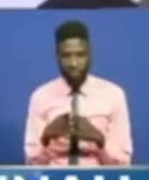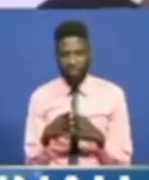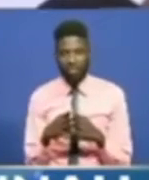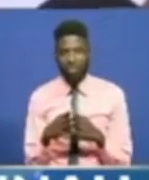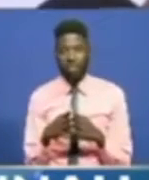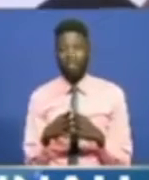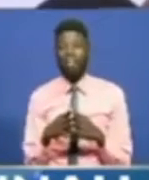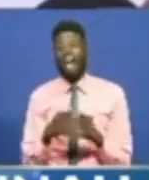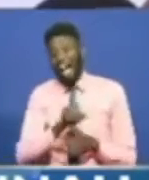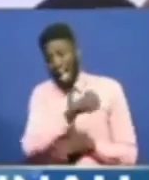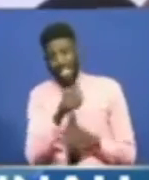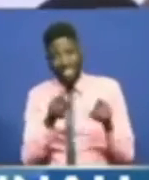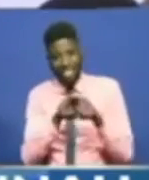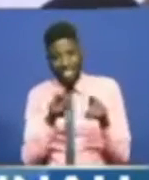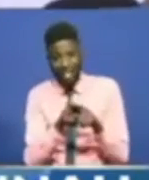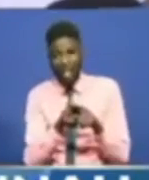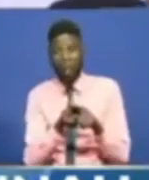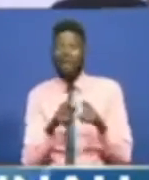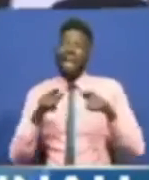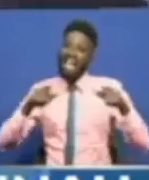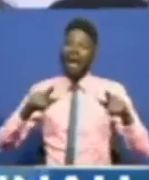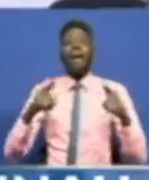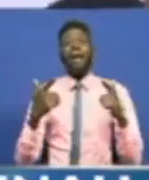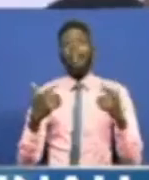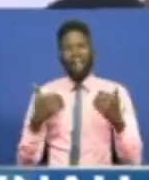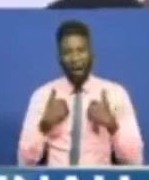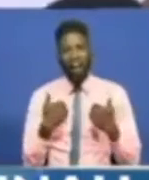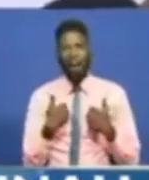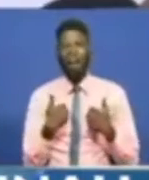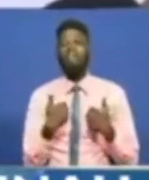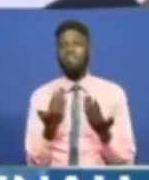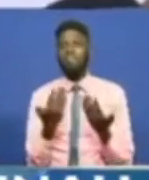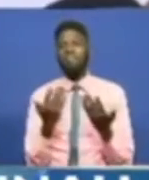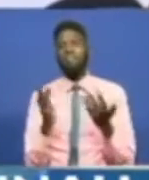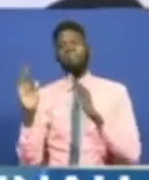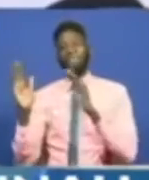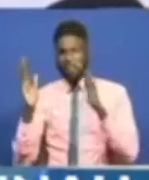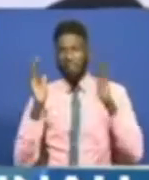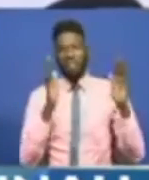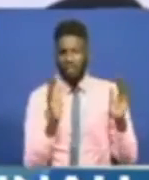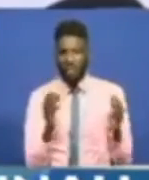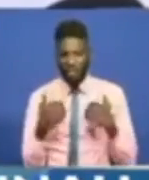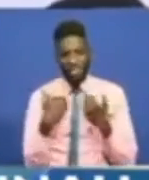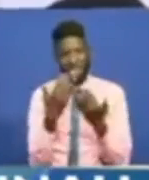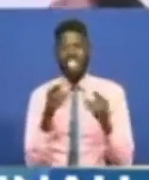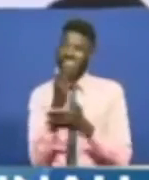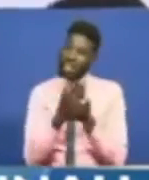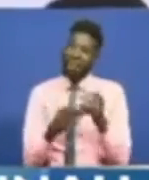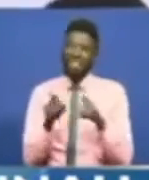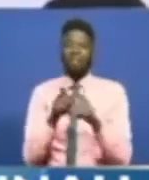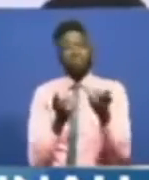alafu yule bana shamba makubwa makubwa naitwa mkabaila, yule biashara wa